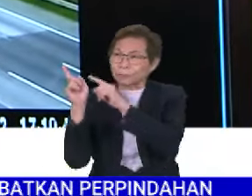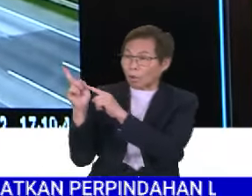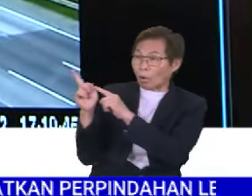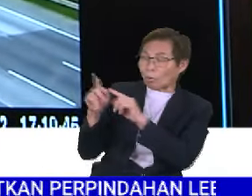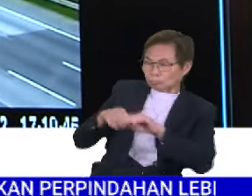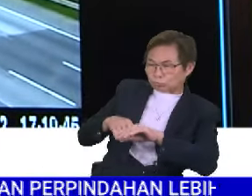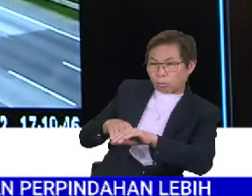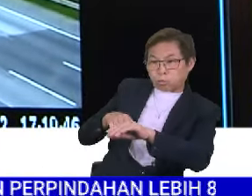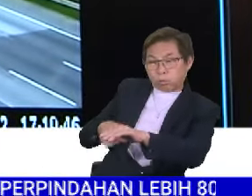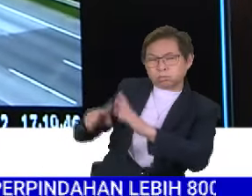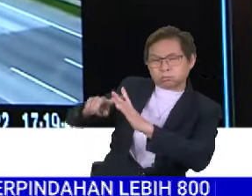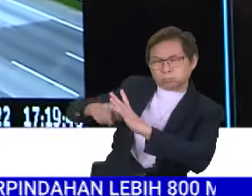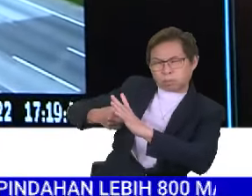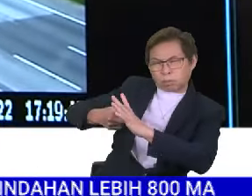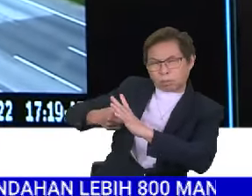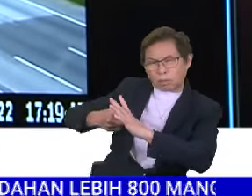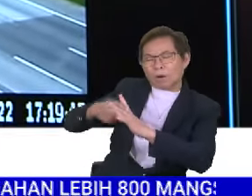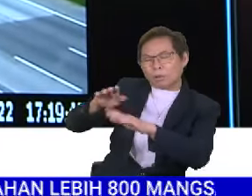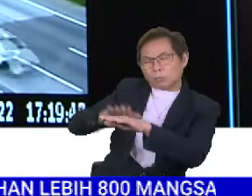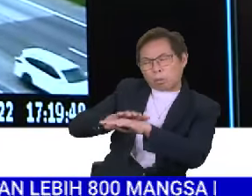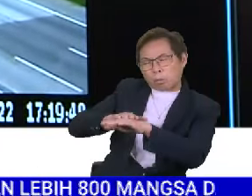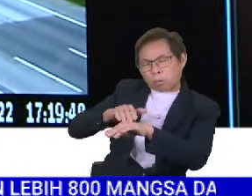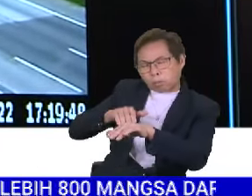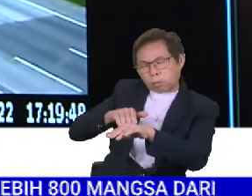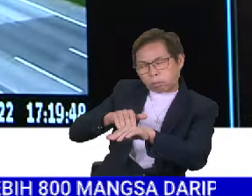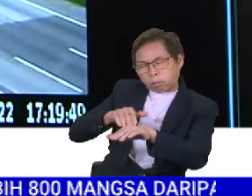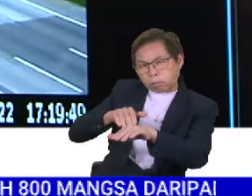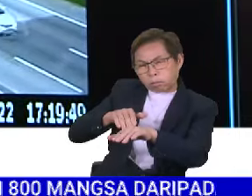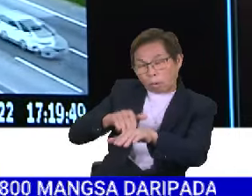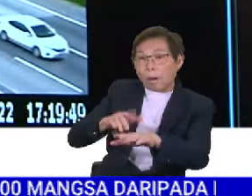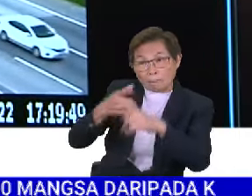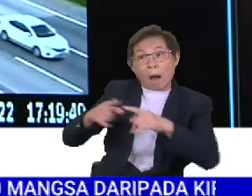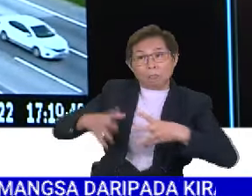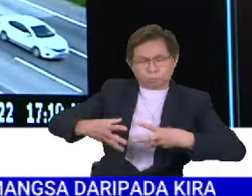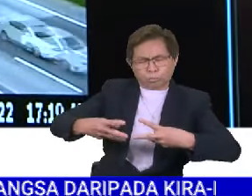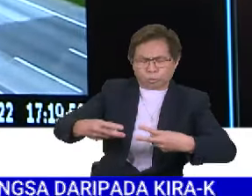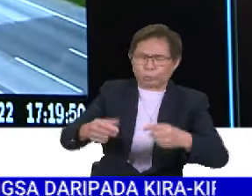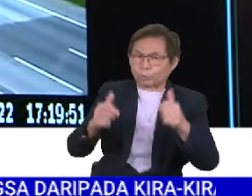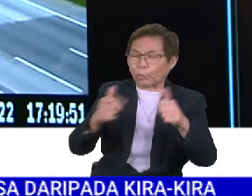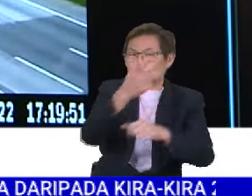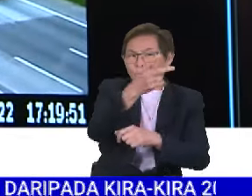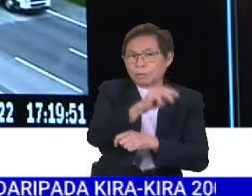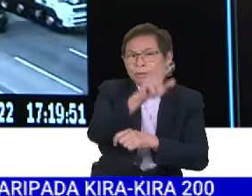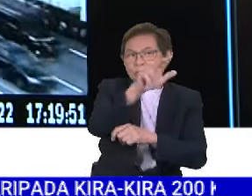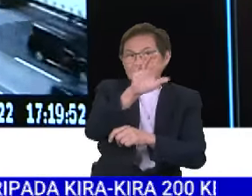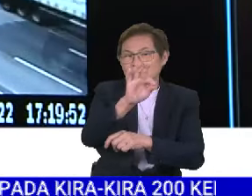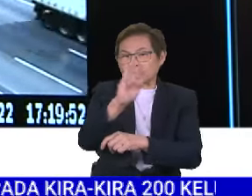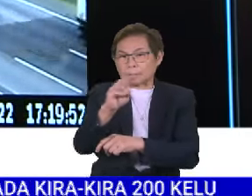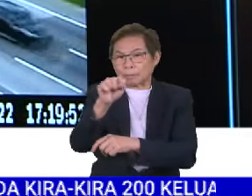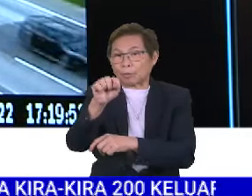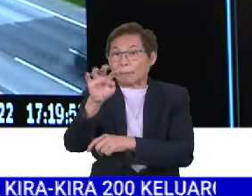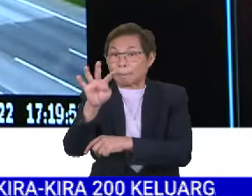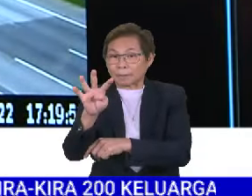pergerakan trafik mula bergerak perlahan namun agak lancar di kilometer